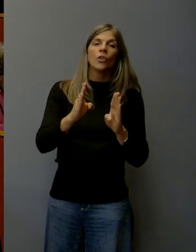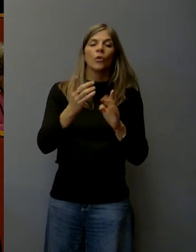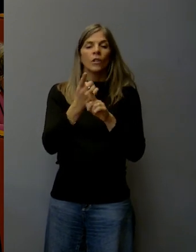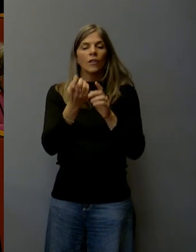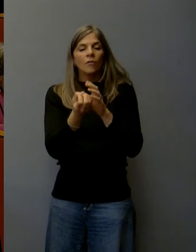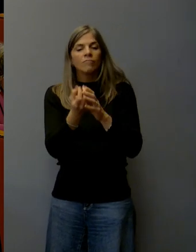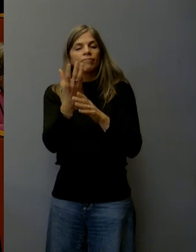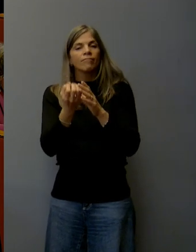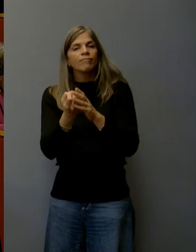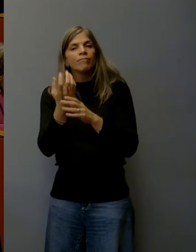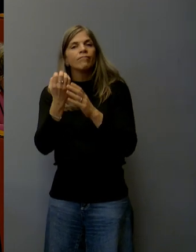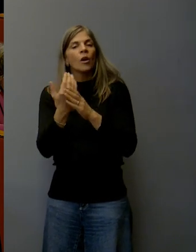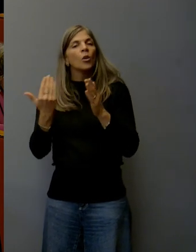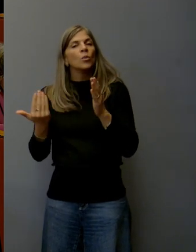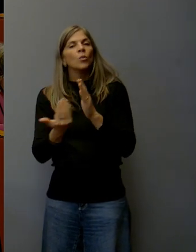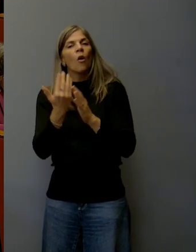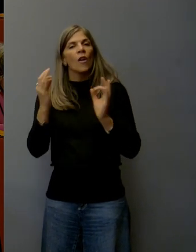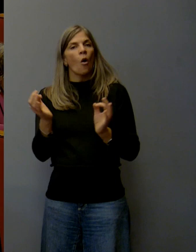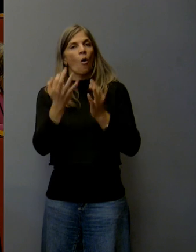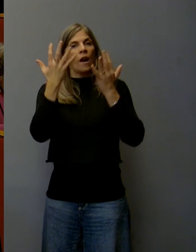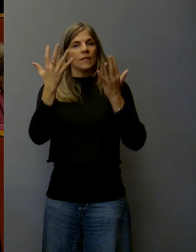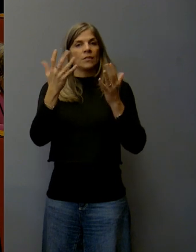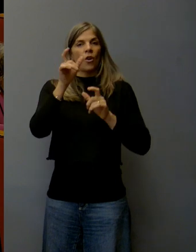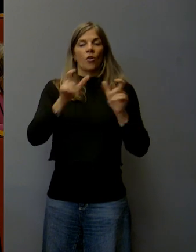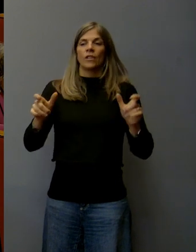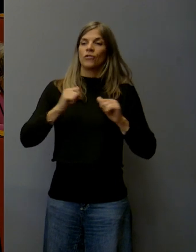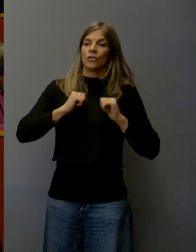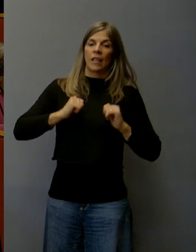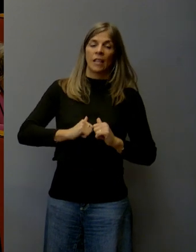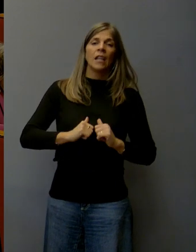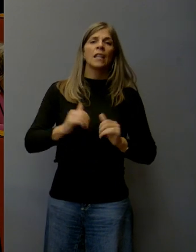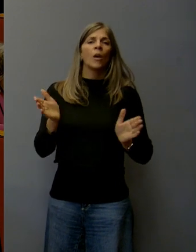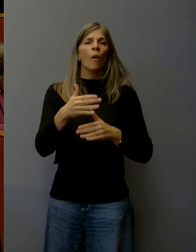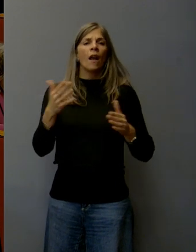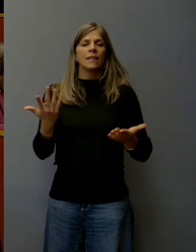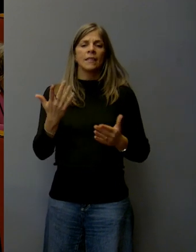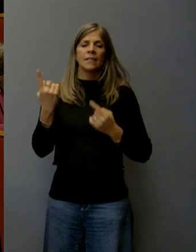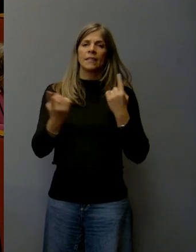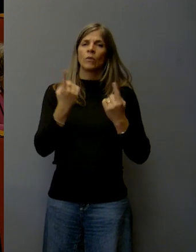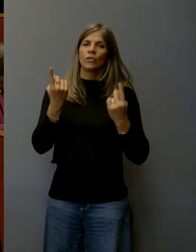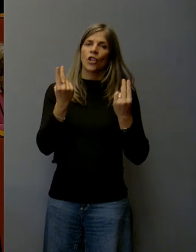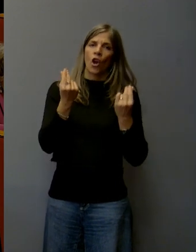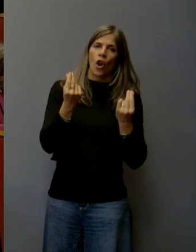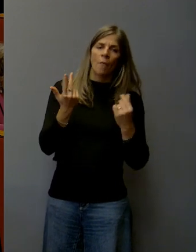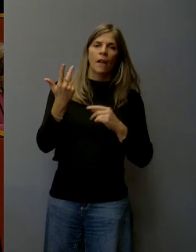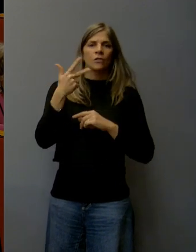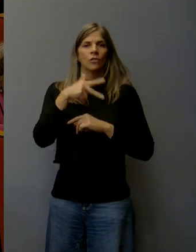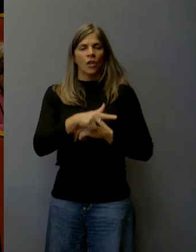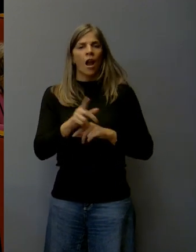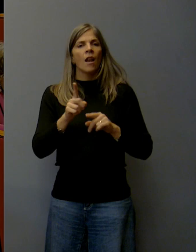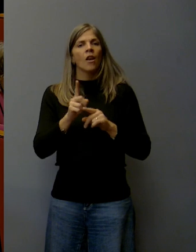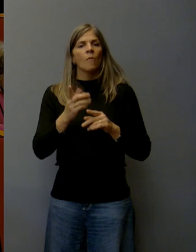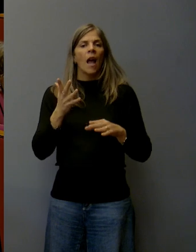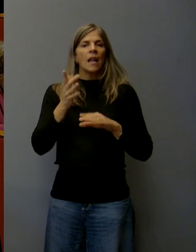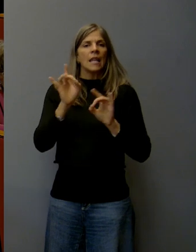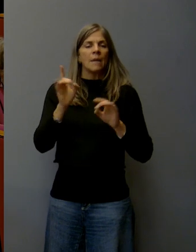creare maggiori opportunità per i cittadini di tutte le età e condizioni sociali favorendo modalità corrette di accesso alle attività sportive